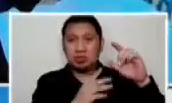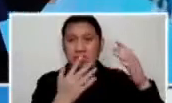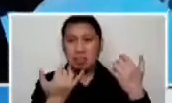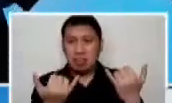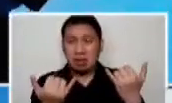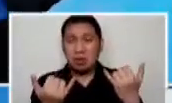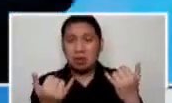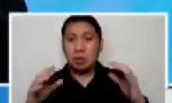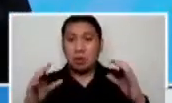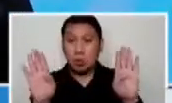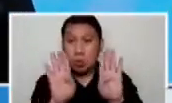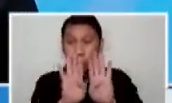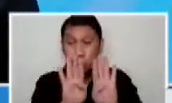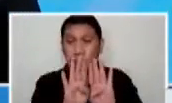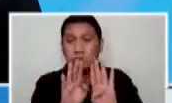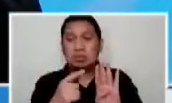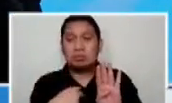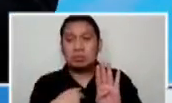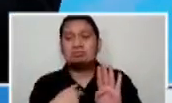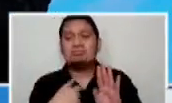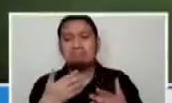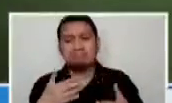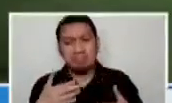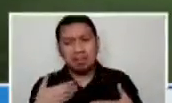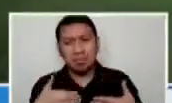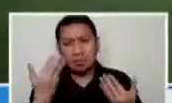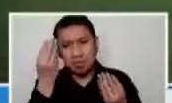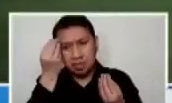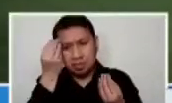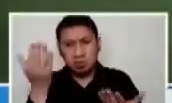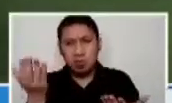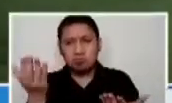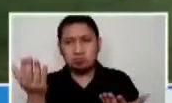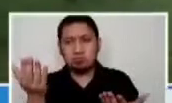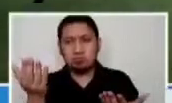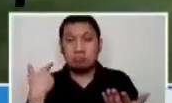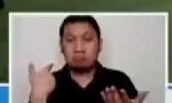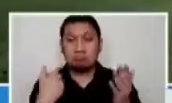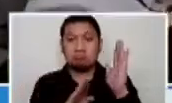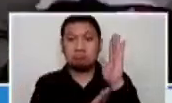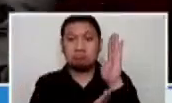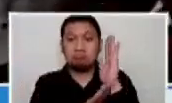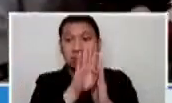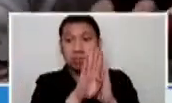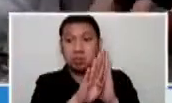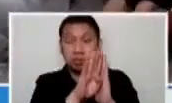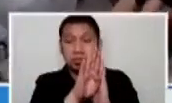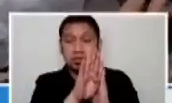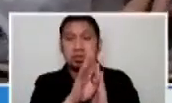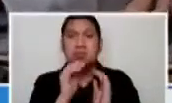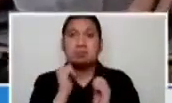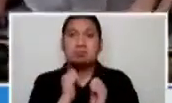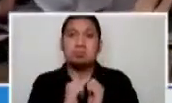four or five sa Cagayan de Oro, and two. Maybe around 10 fatalities lang ang